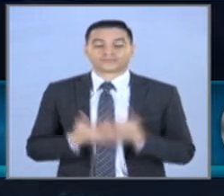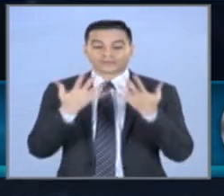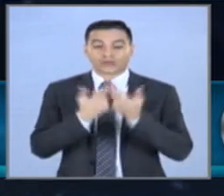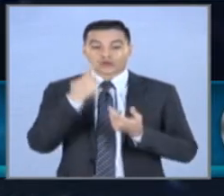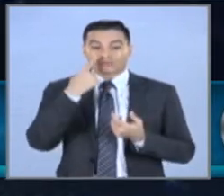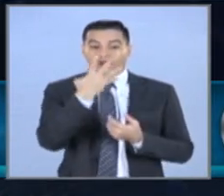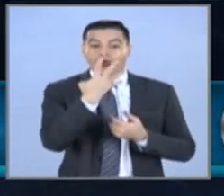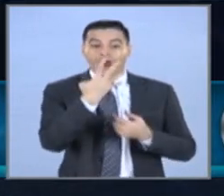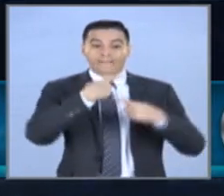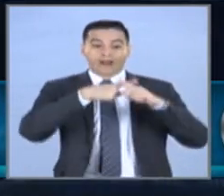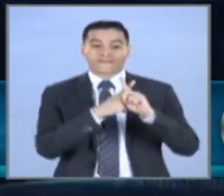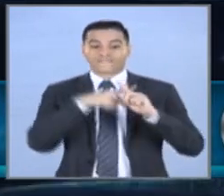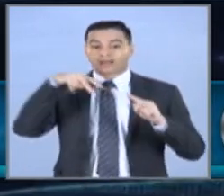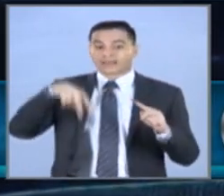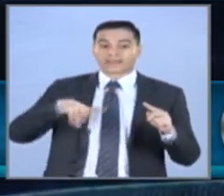حل المسألة الآتية،